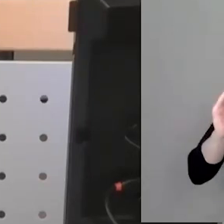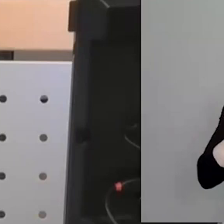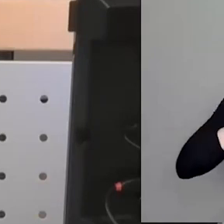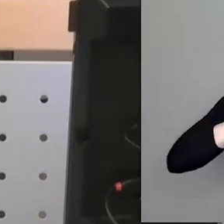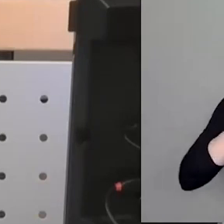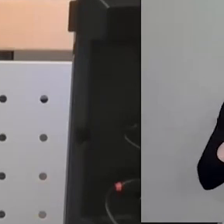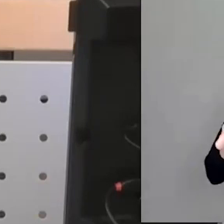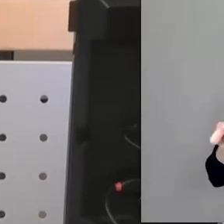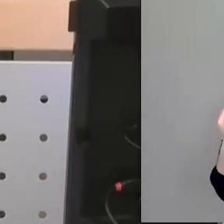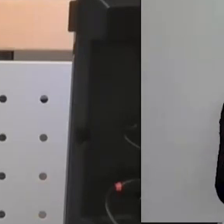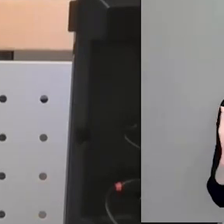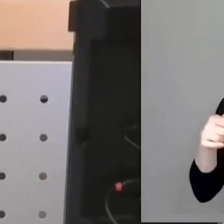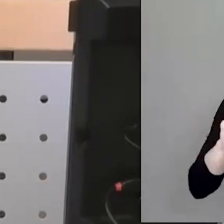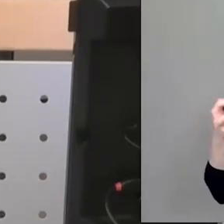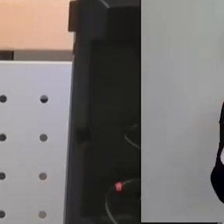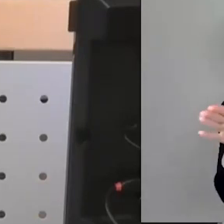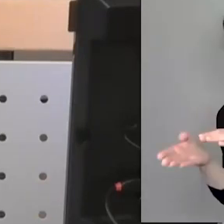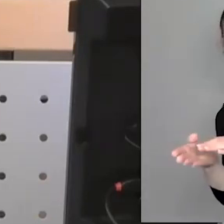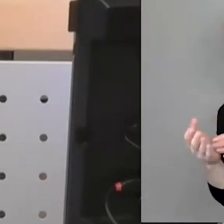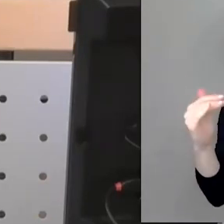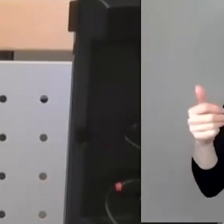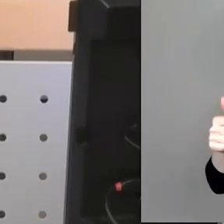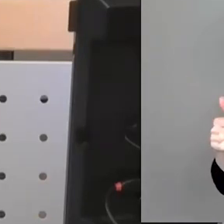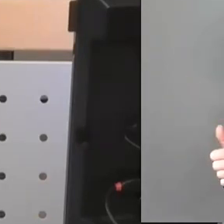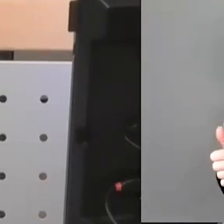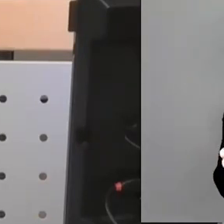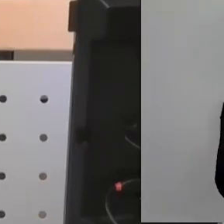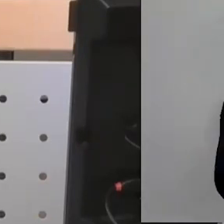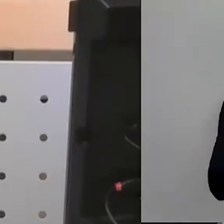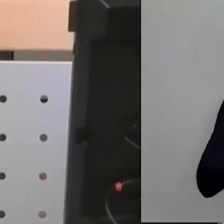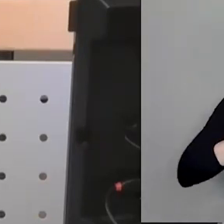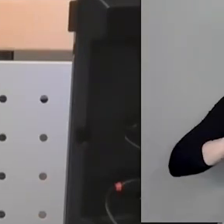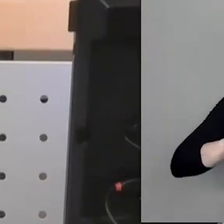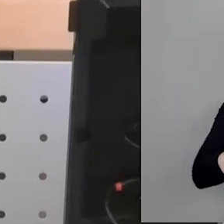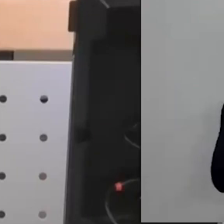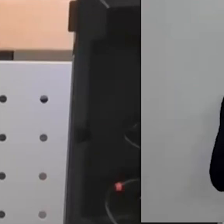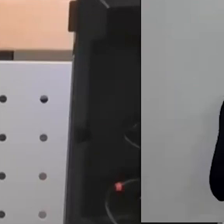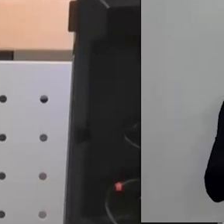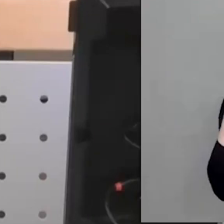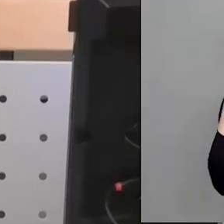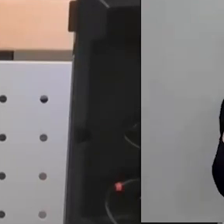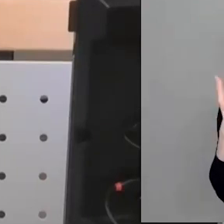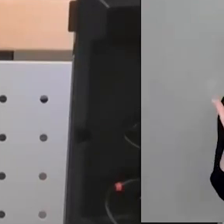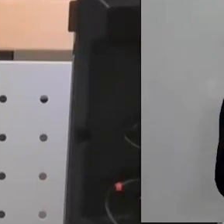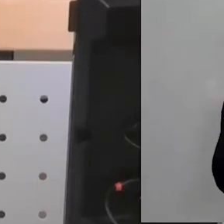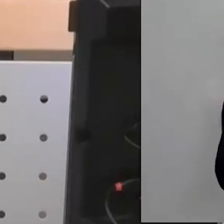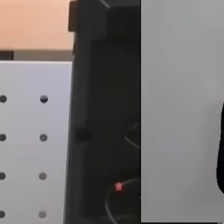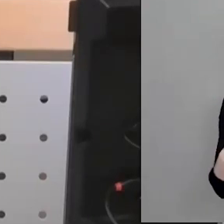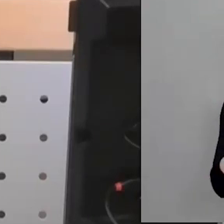den Kita-Berichten glaubt, sind die Herausforderungen sehr viel schwieriger geworden. Lassen Sie uns die Schulen